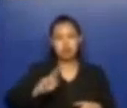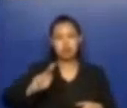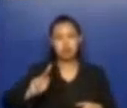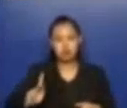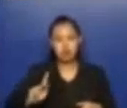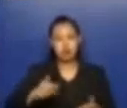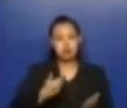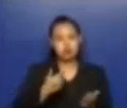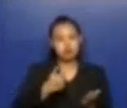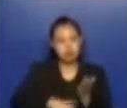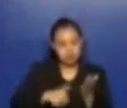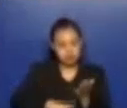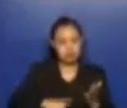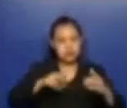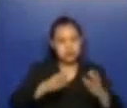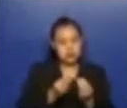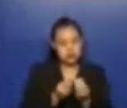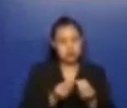าษีที่ดินและสิ่งปลูกสร้าง